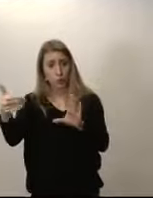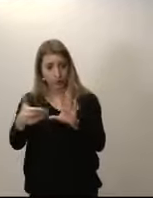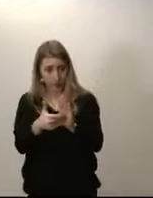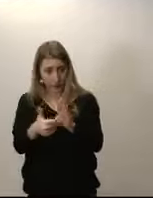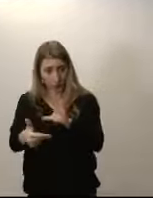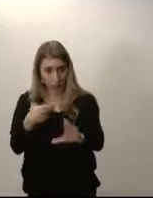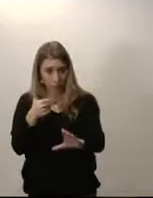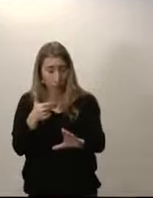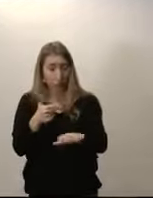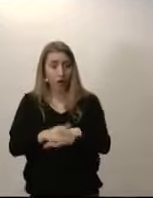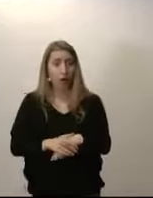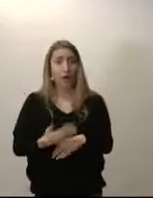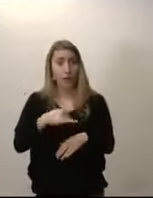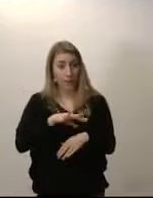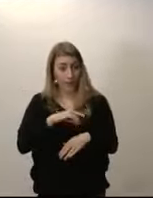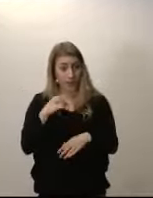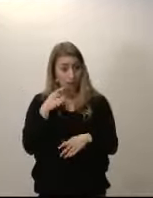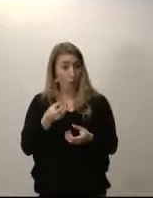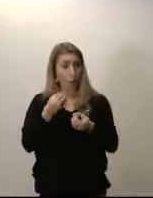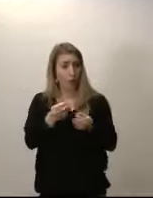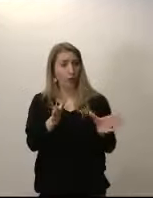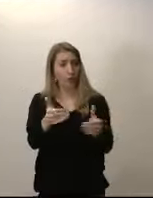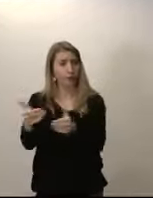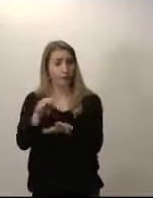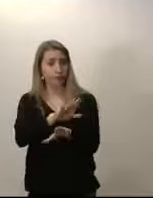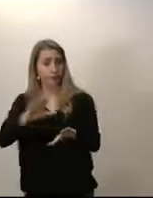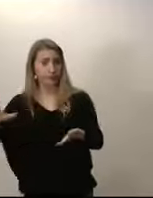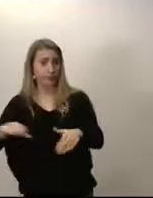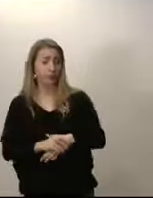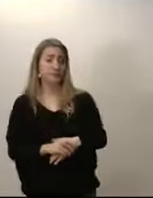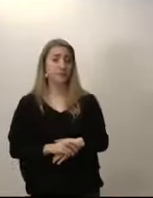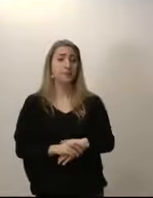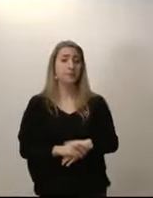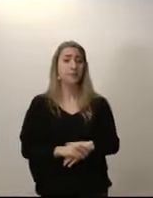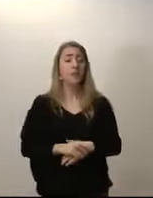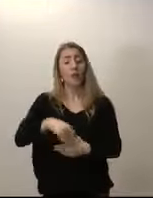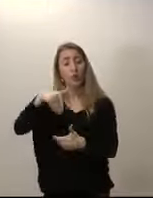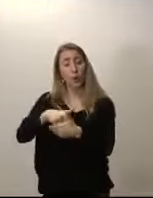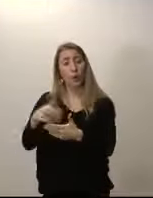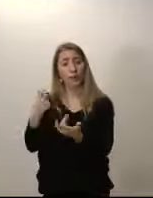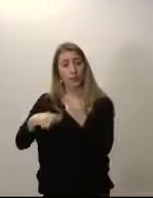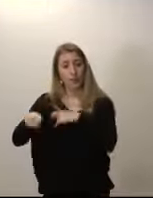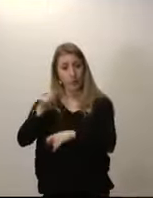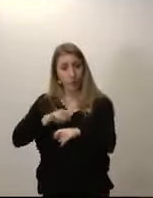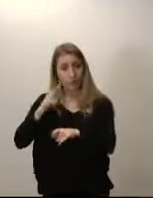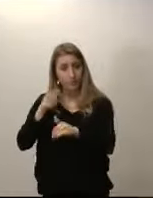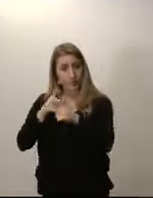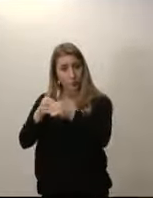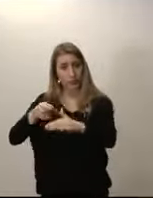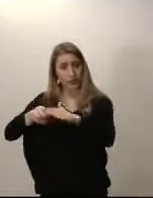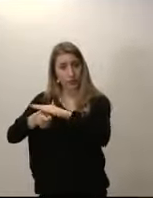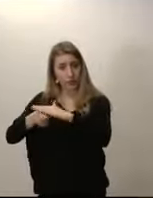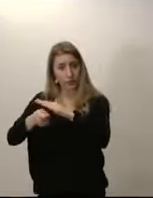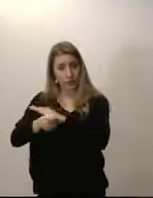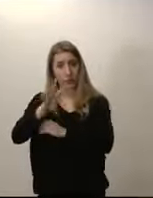7 212 858,01 €. Mais on vous a donné les grandes rubriques, là. Donc, dans les dépenses, virement à la section d'investissement à hauteur